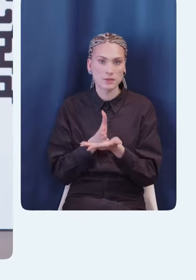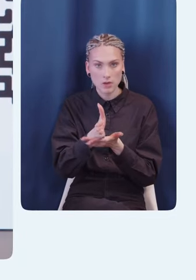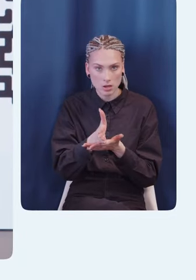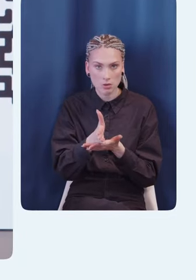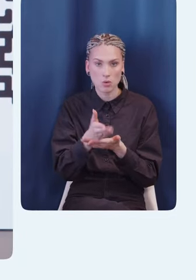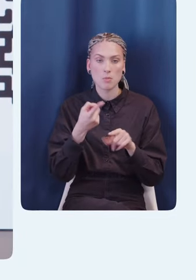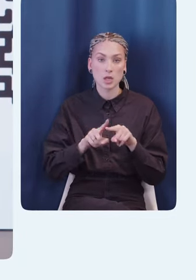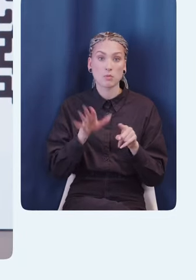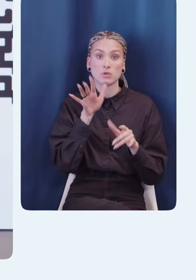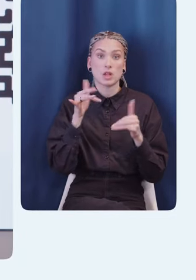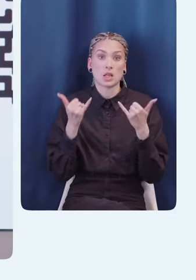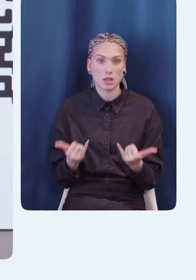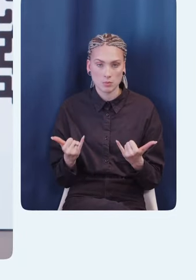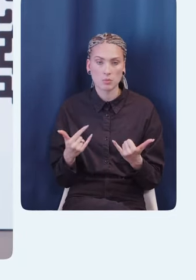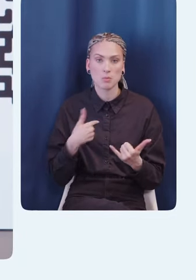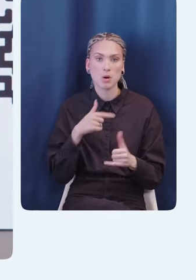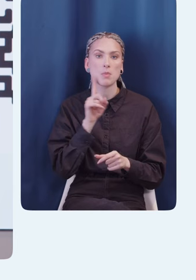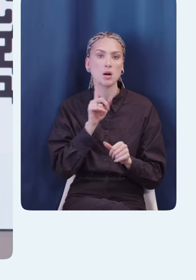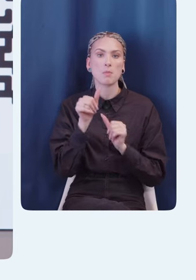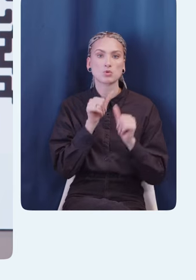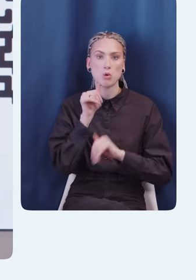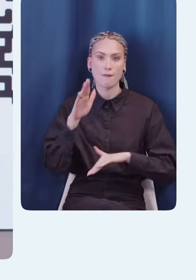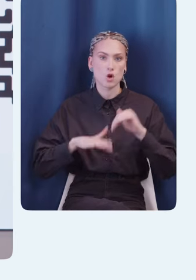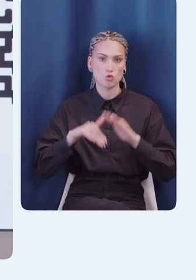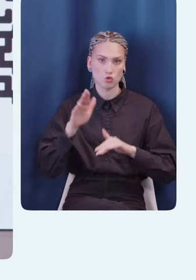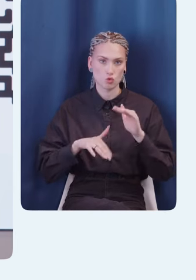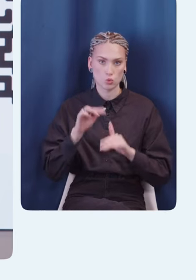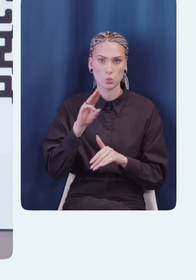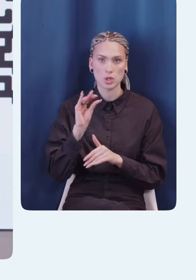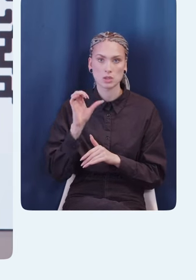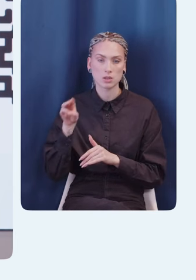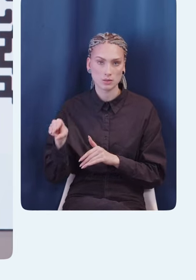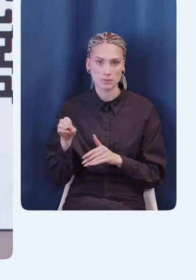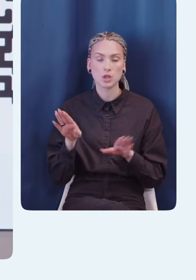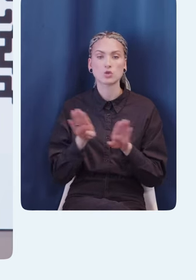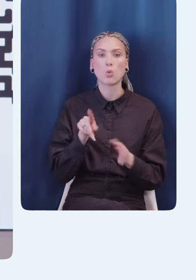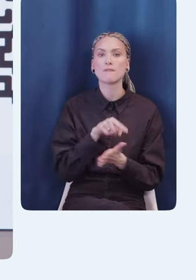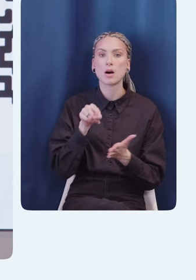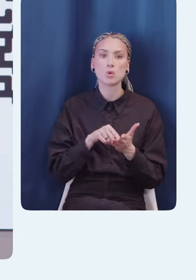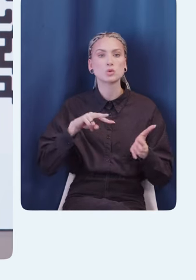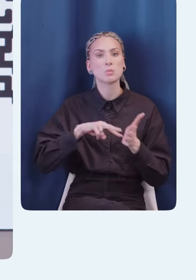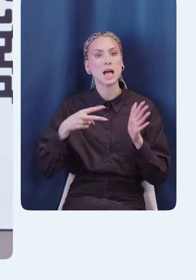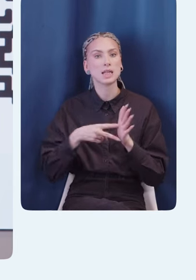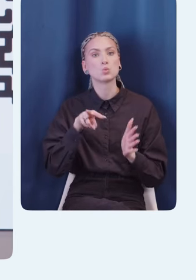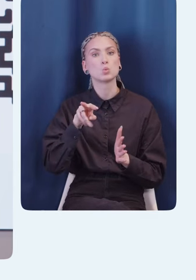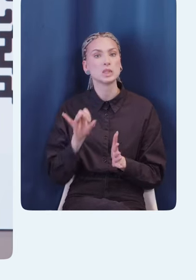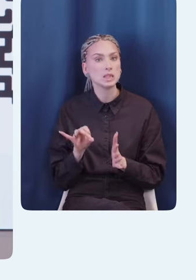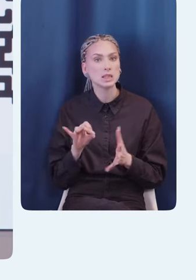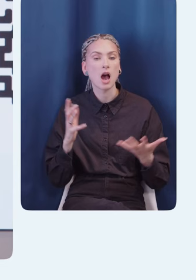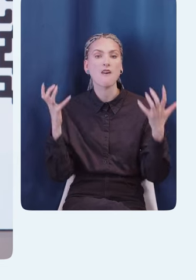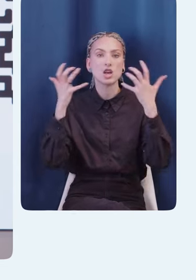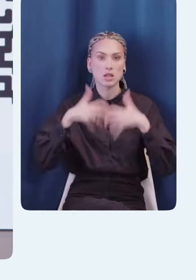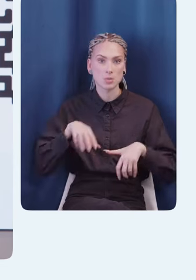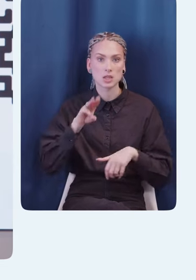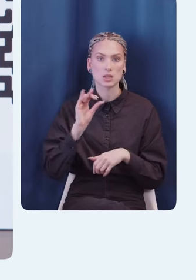Поэтому на данный момент пока что мы тестируем это все вручную. Тогда такой вопрос: а планируется ли вообще вот